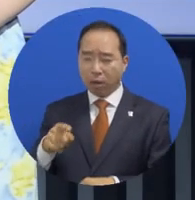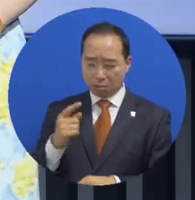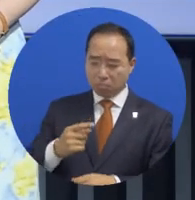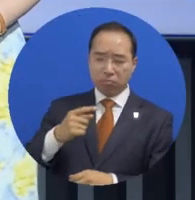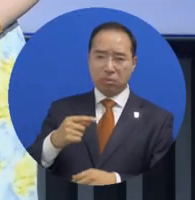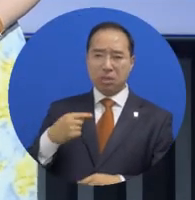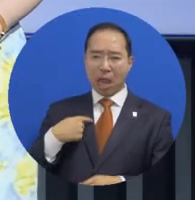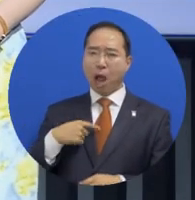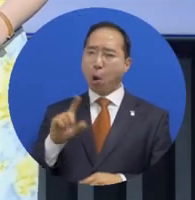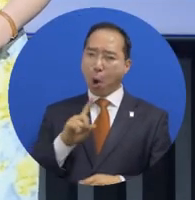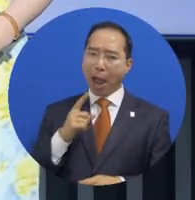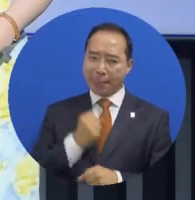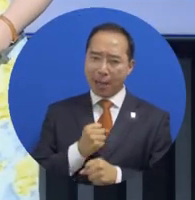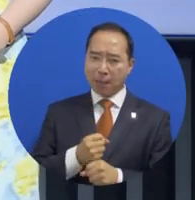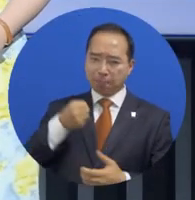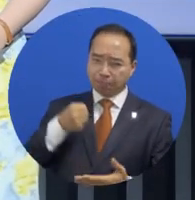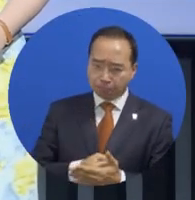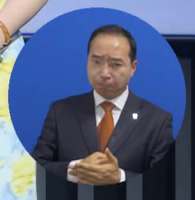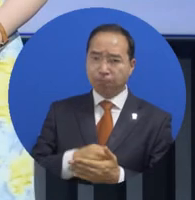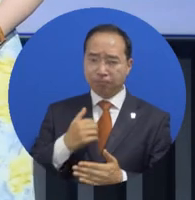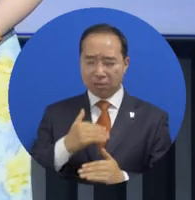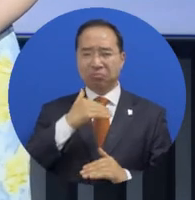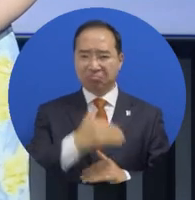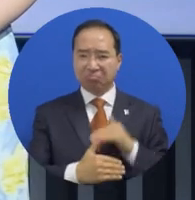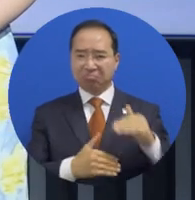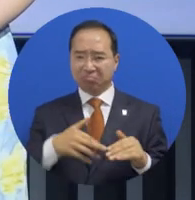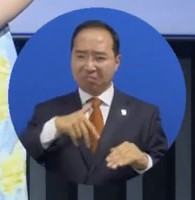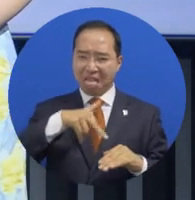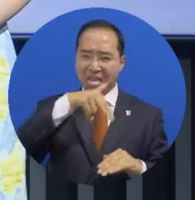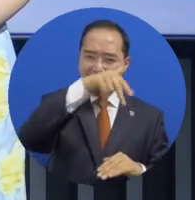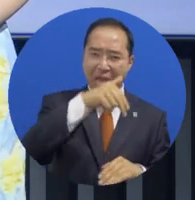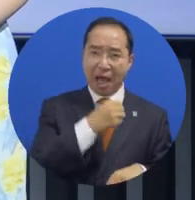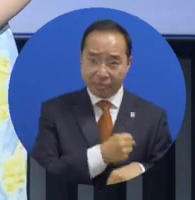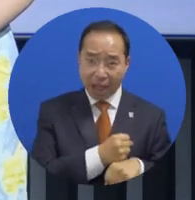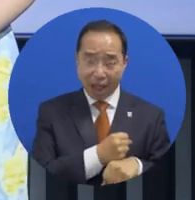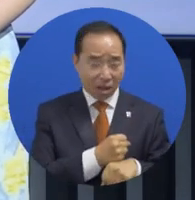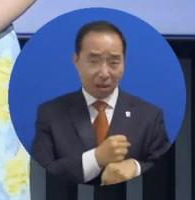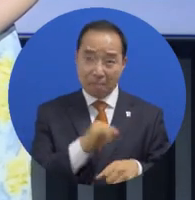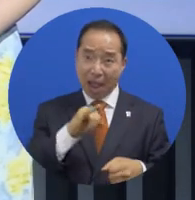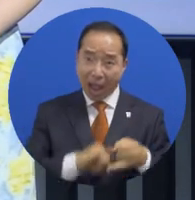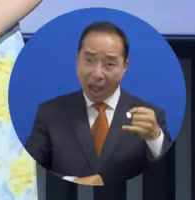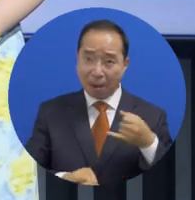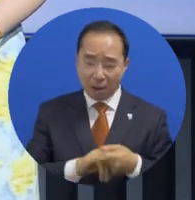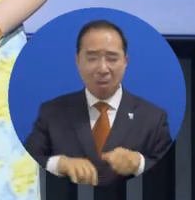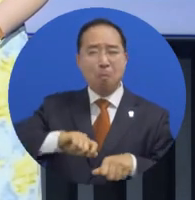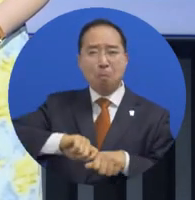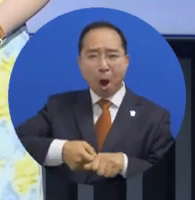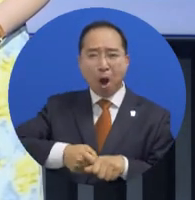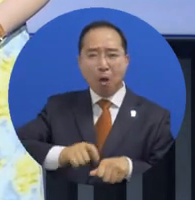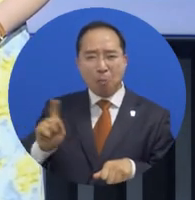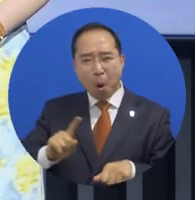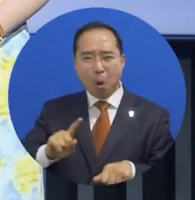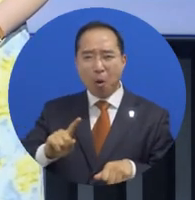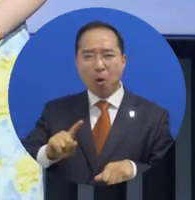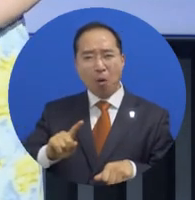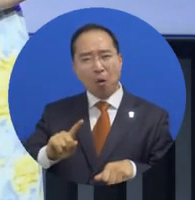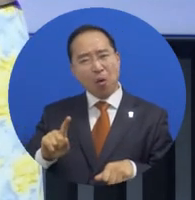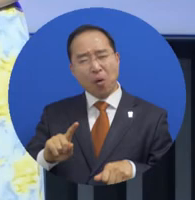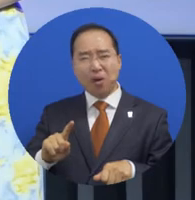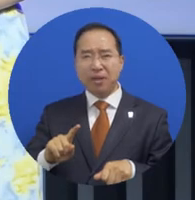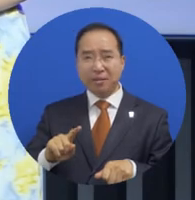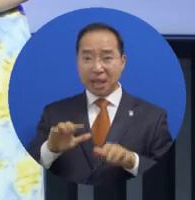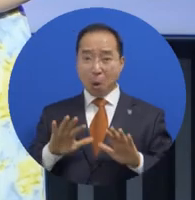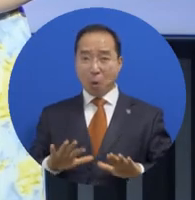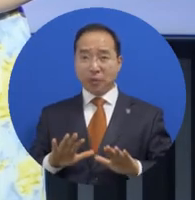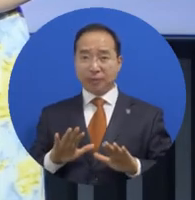삼아서 왜 우리가 내 삶의 어떤 원칙을 딱 세워놓으면 네. 그것을 어길 때마다 벌을 좀 줘야 되는 거겠죠.